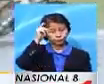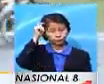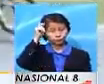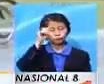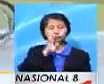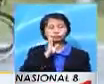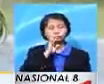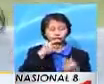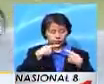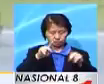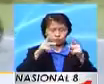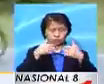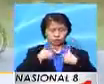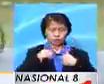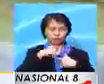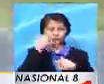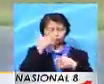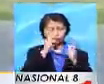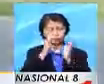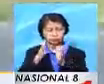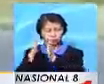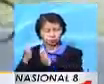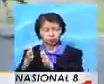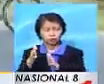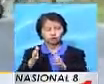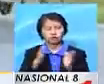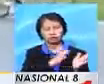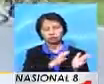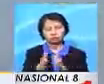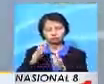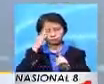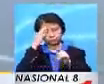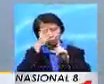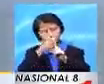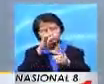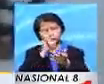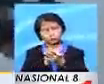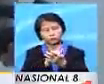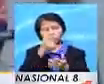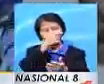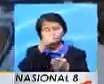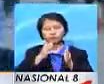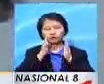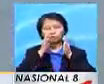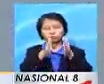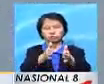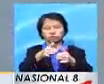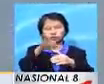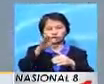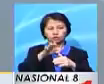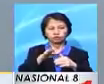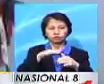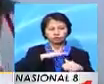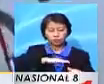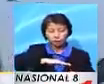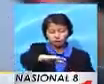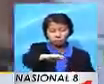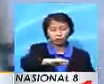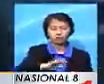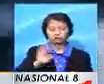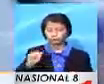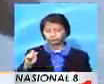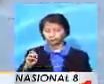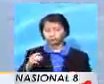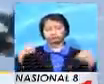lagi, masih ada peluang dalam 3 peringkat terakhir untuk merealisasikan sasaran tersebut kerana laluan yang lebih mendatar. Amirul